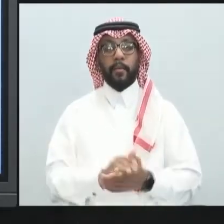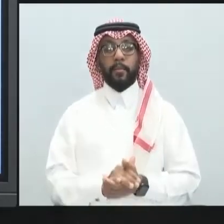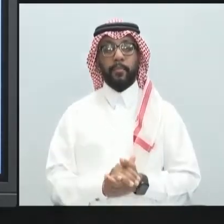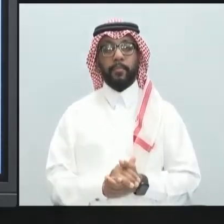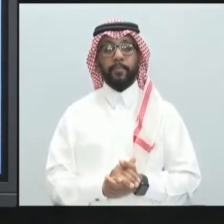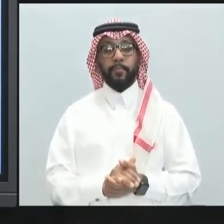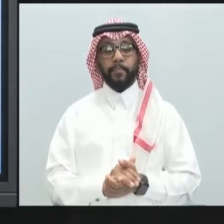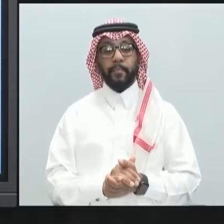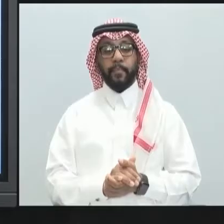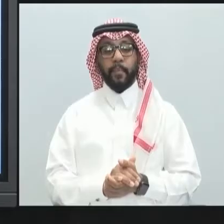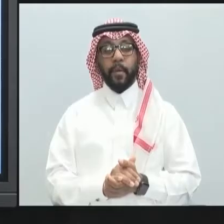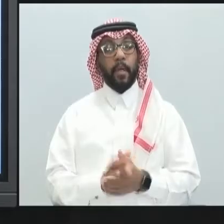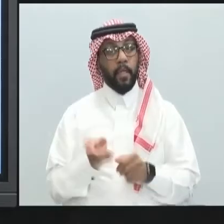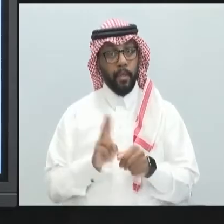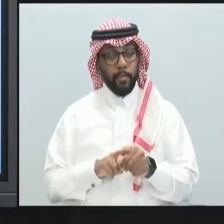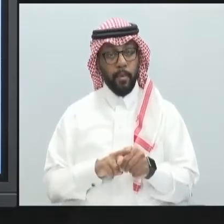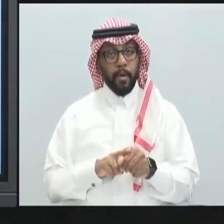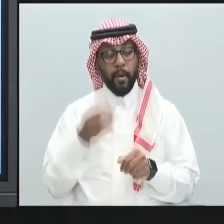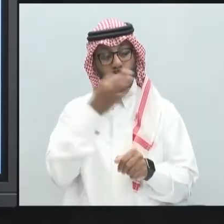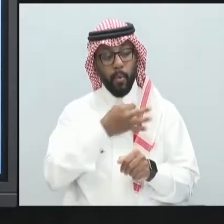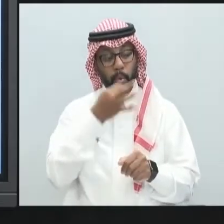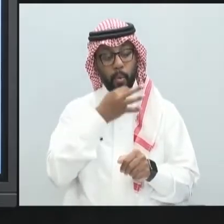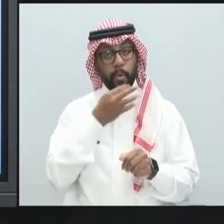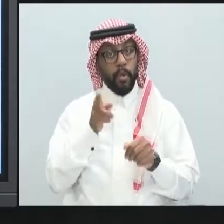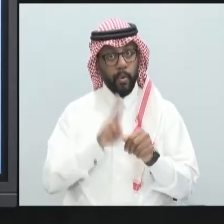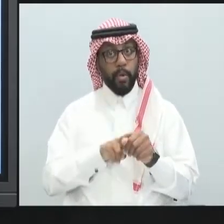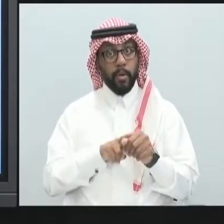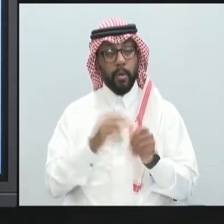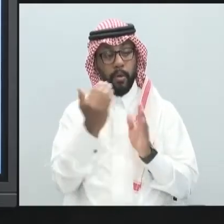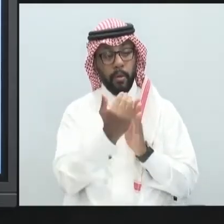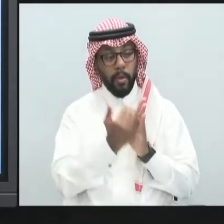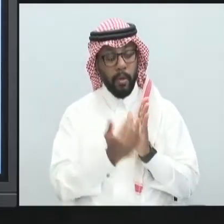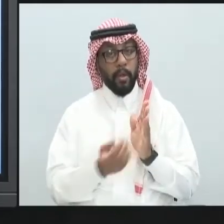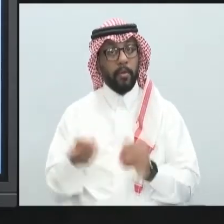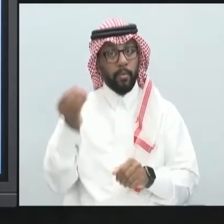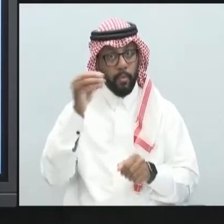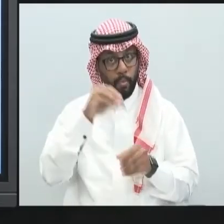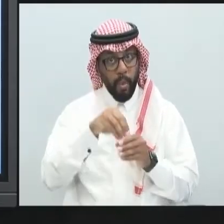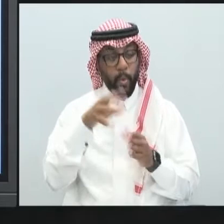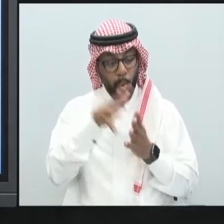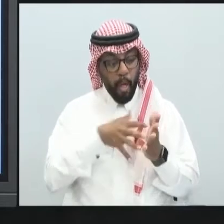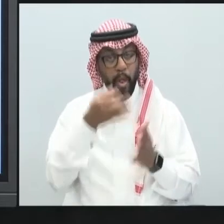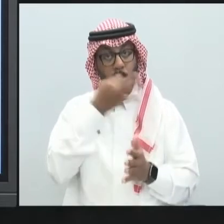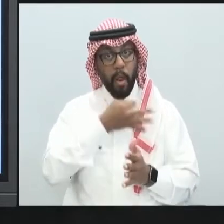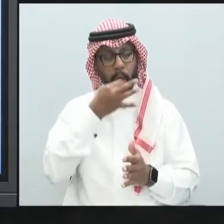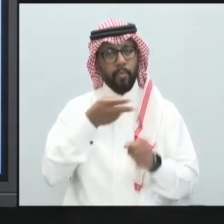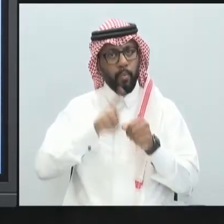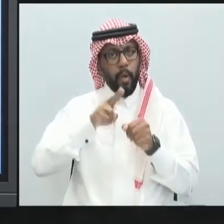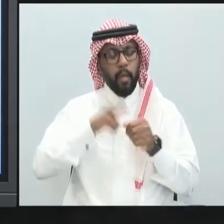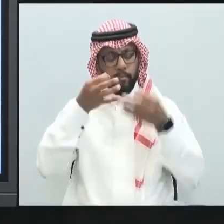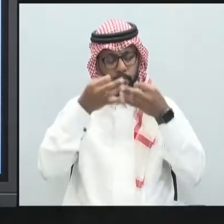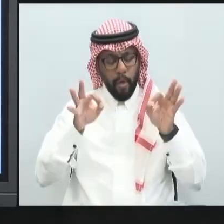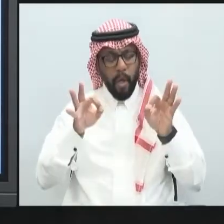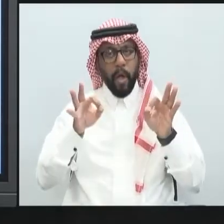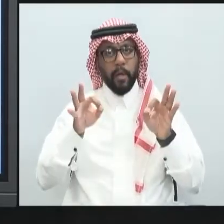ثم اعود واقرا النص مره اخرى قراءه واعيه لاتاكد من مناسبه